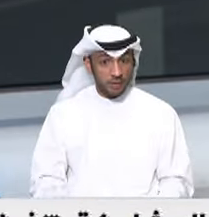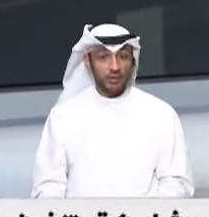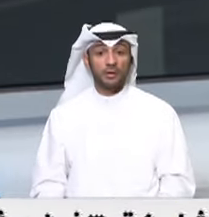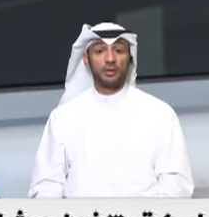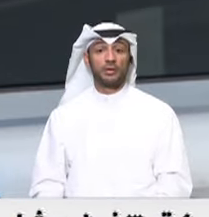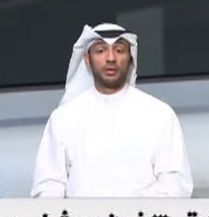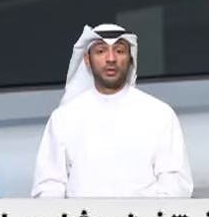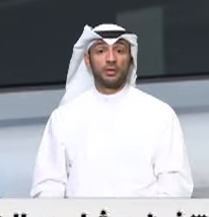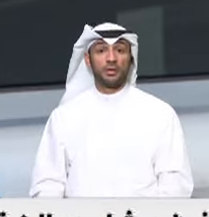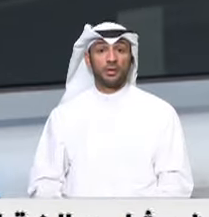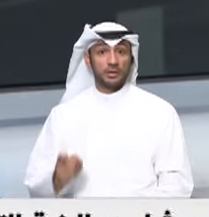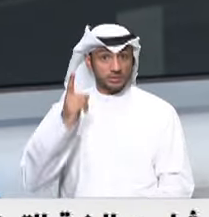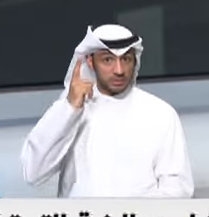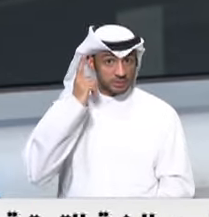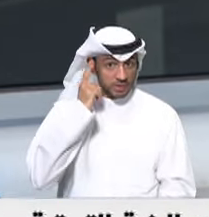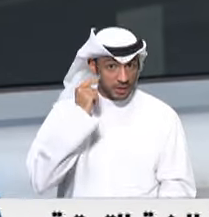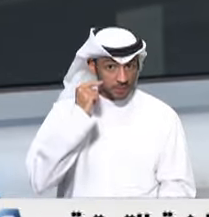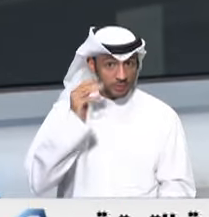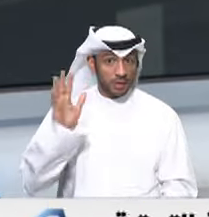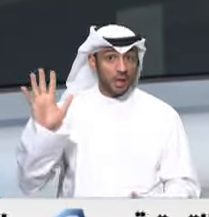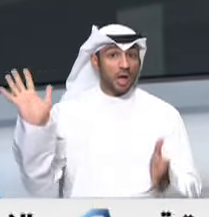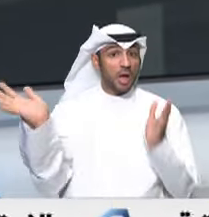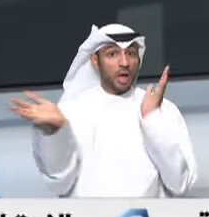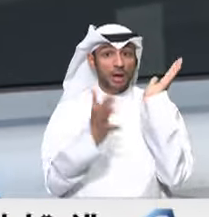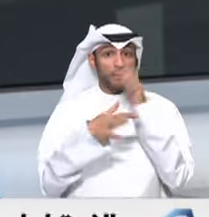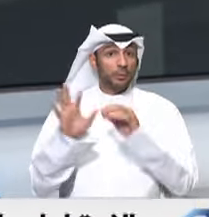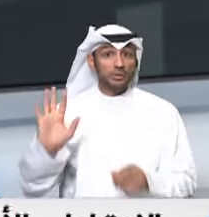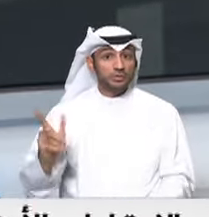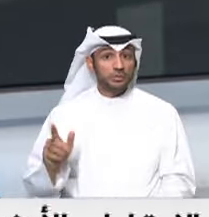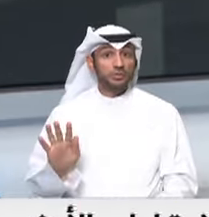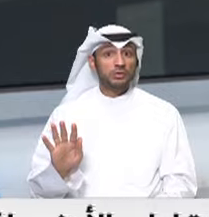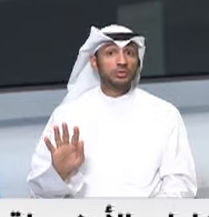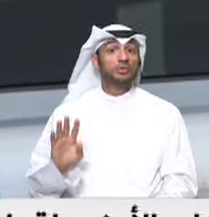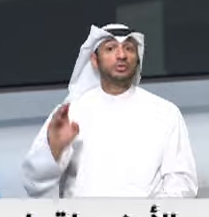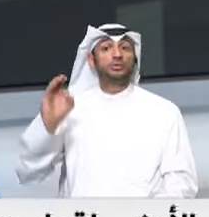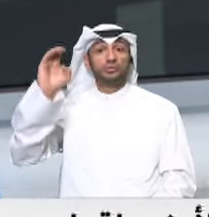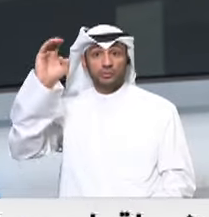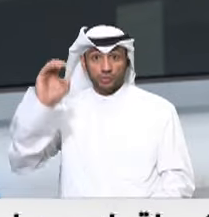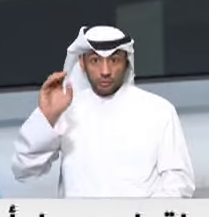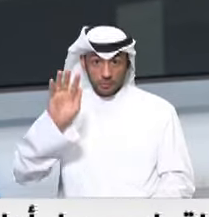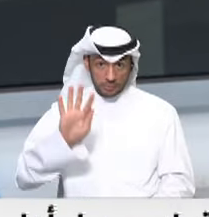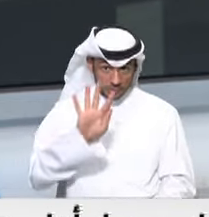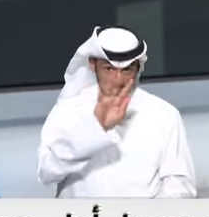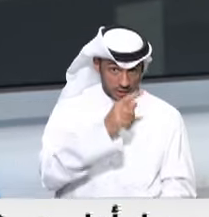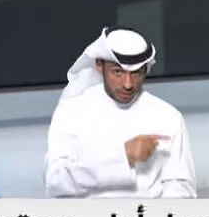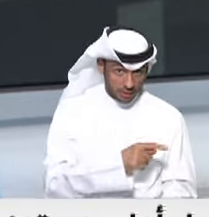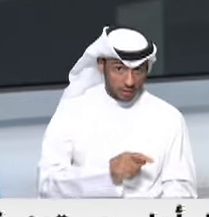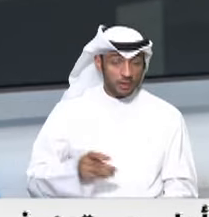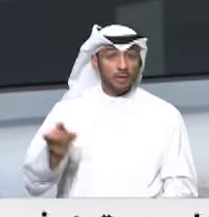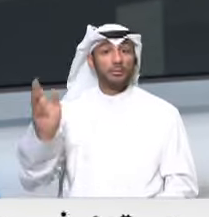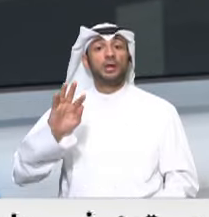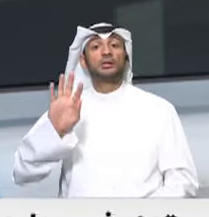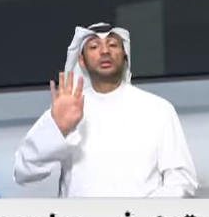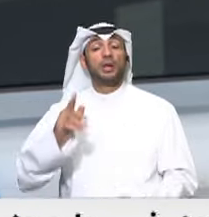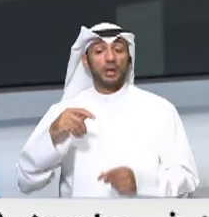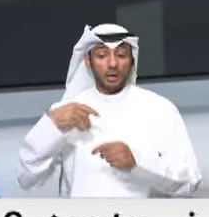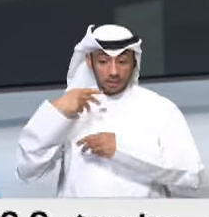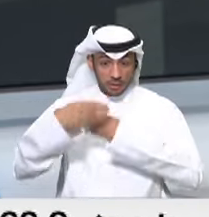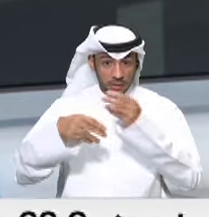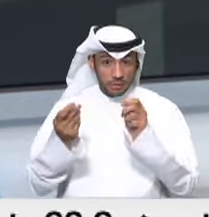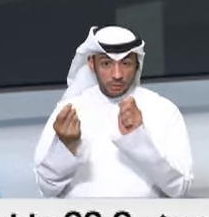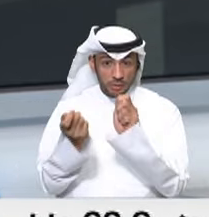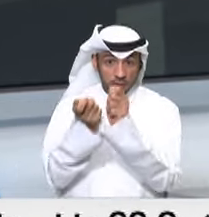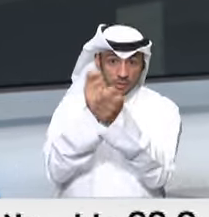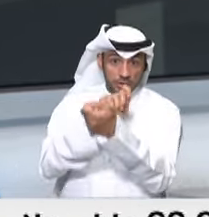موجود لكن يوم السبت يرجع الهواء ما بين جنوبي شرقي وتدريجيا يتحول الى شمالي غربي وتعود الاجواء